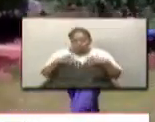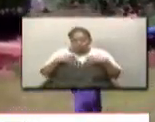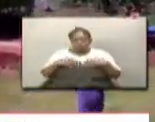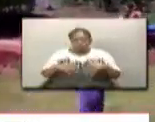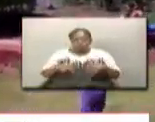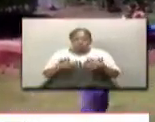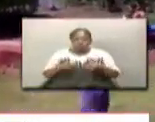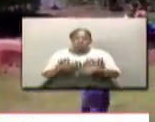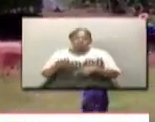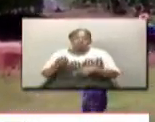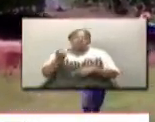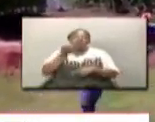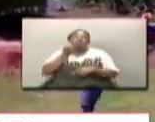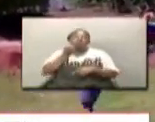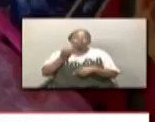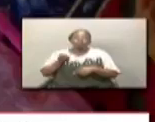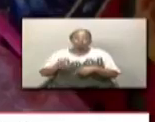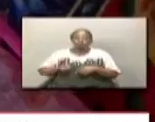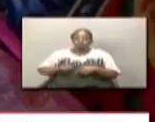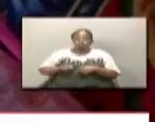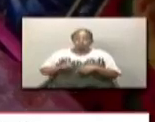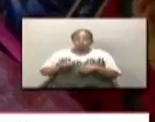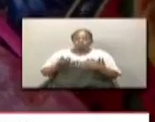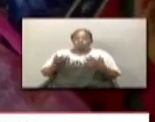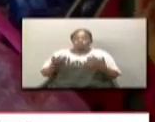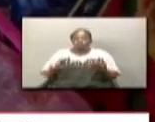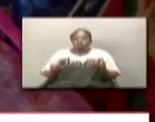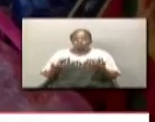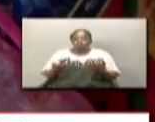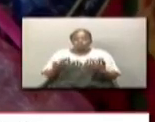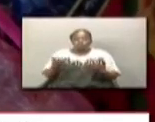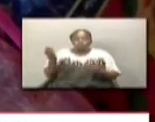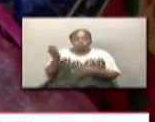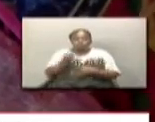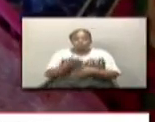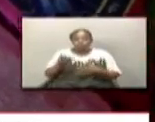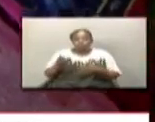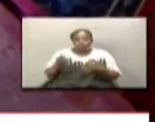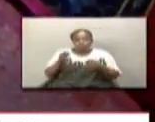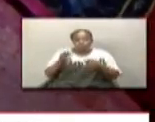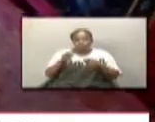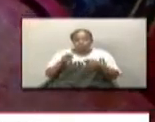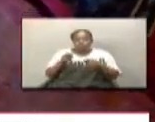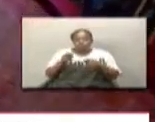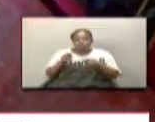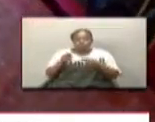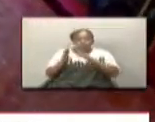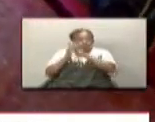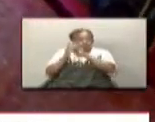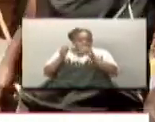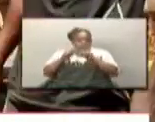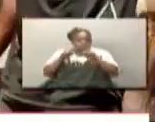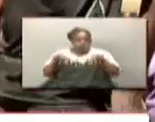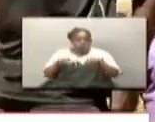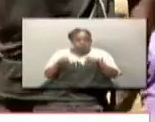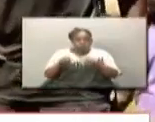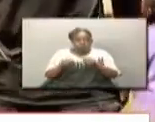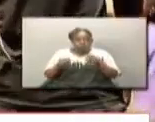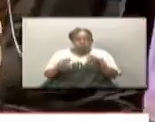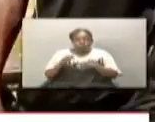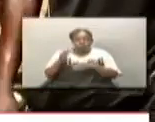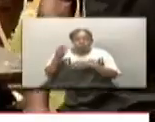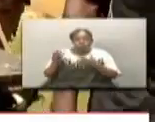gubadde gutemeddwa mu bulago ne mu lubuto era nga wabaddewo ekiso ekibadde mu kisenge nga kiriko omusaayi ne bbaketi ebaddemu